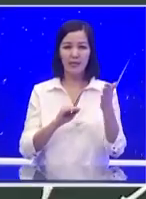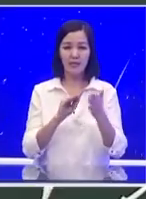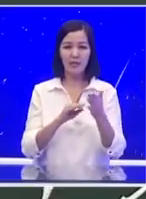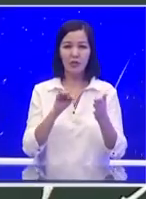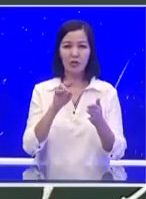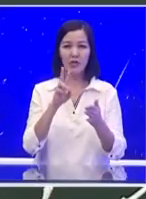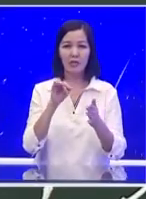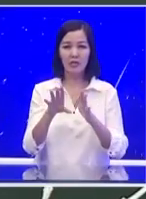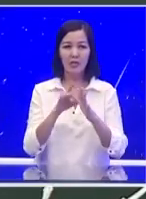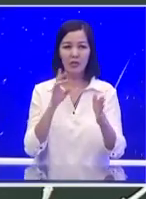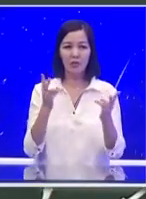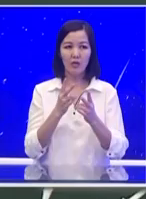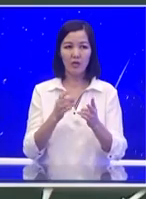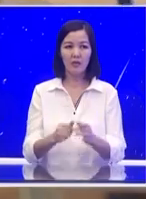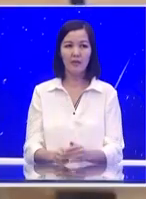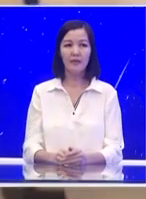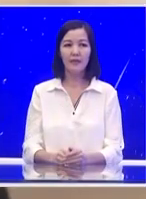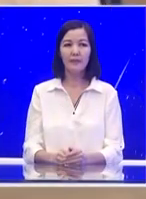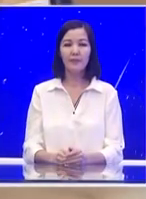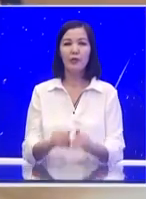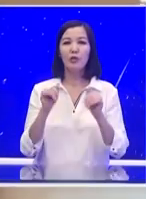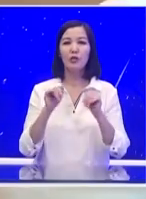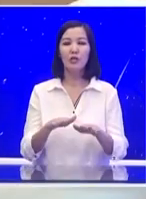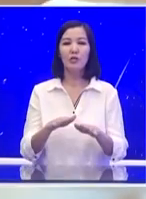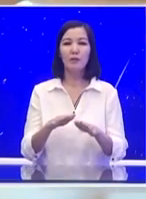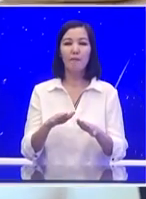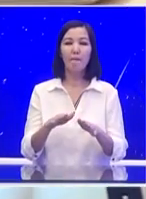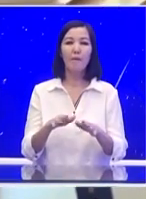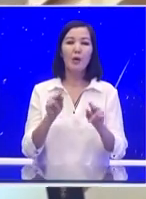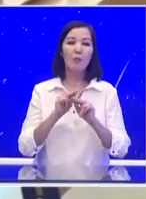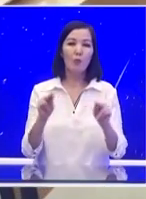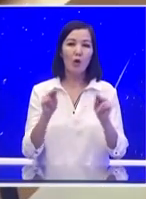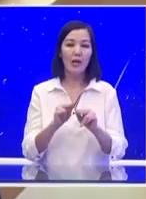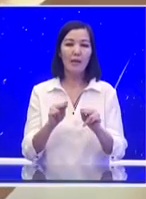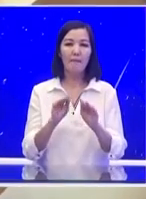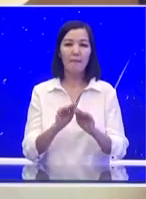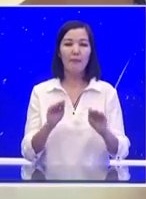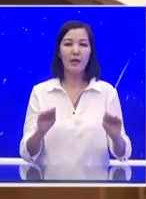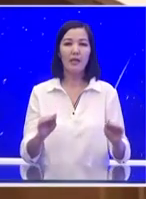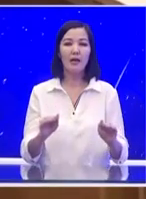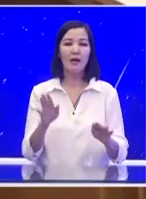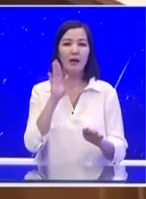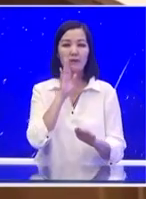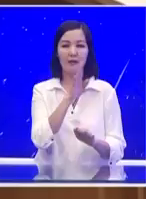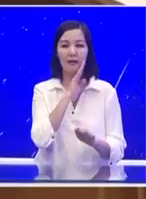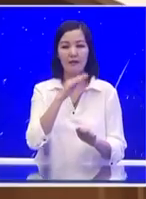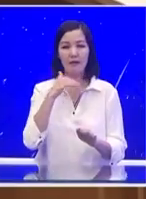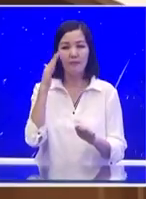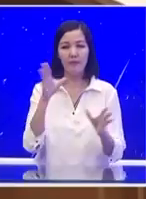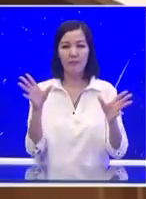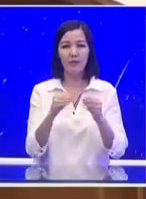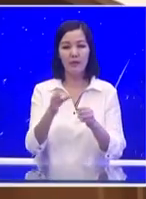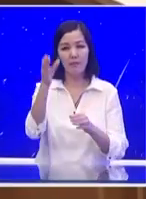анықтау. Тосынан шыққан шешім мұғалім, атана, бала, кім-кімге де болсын, оңай болмайын деп тұр. Бас ауыртқан мәселені